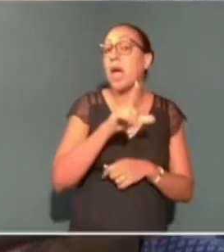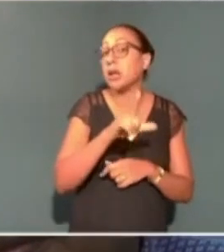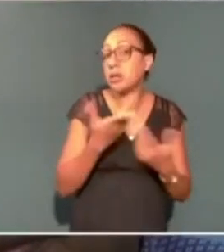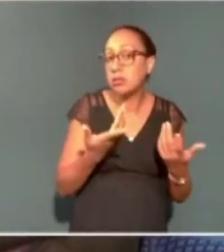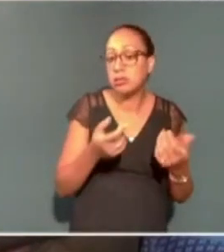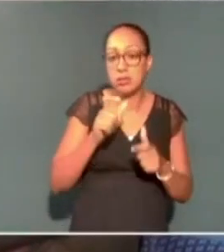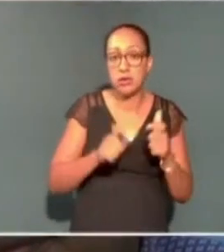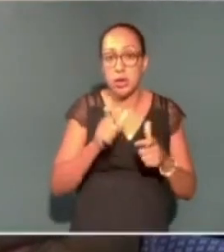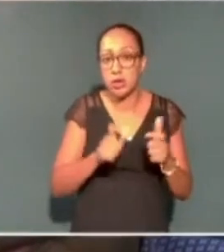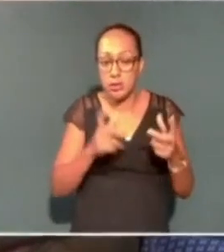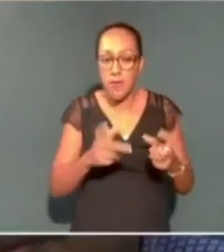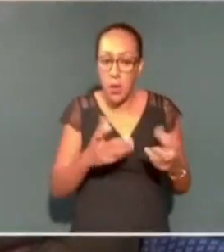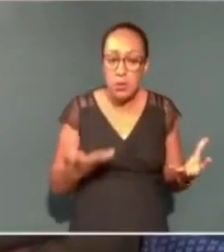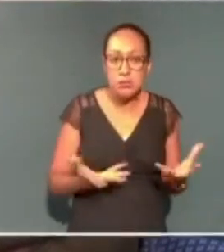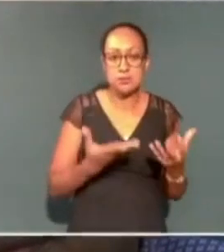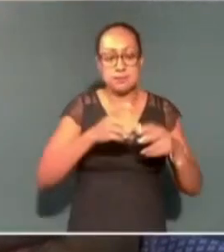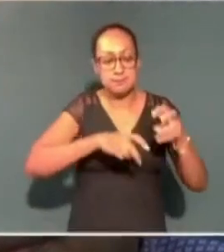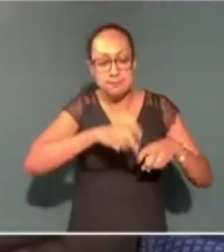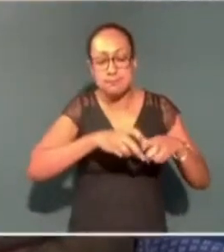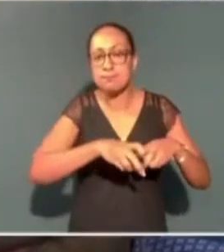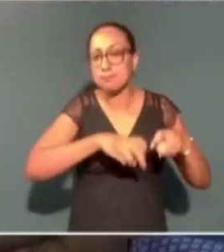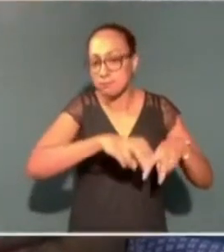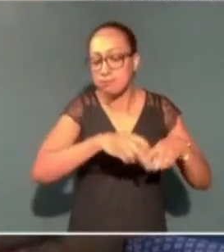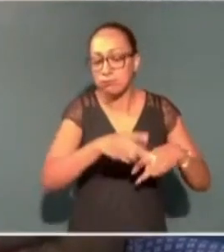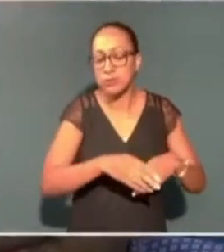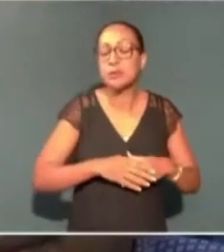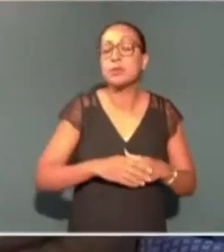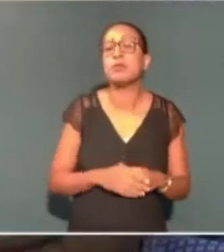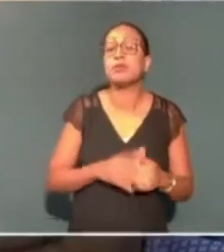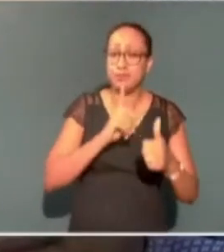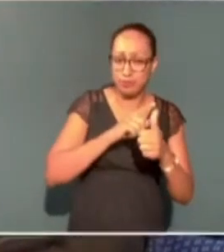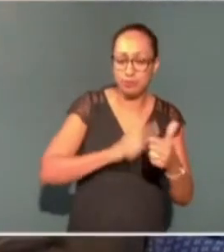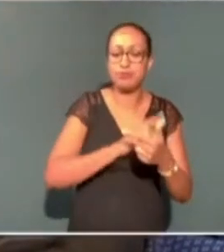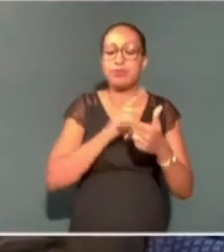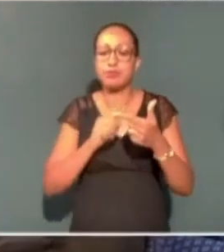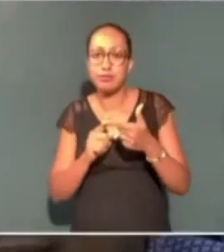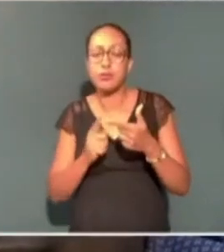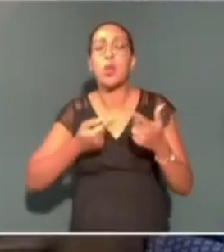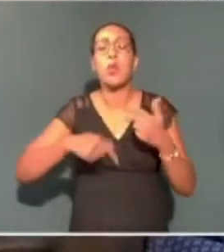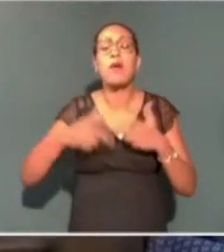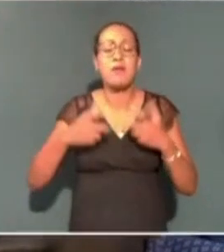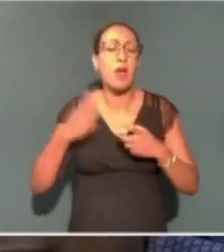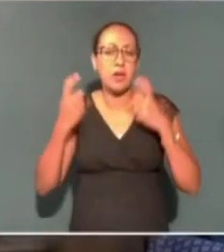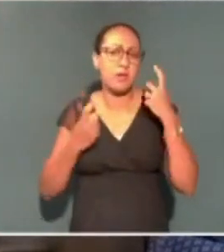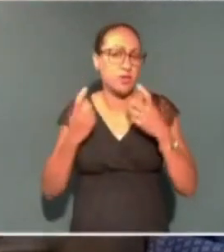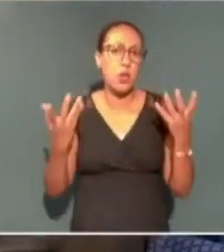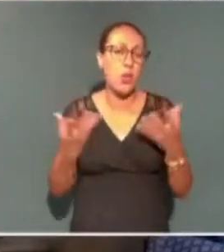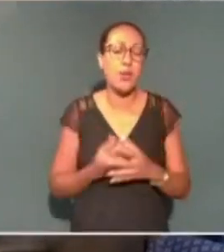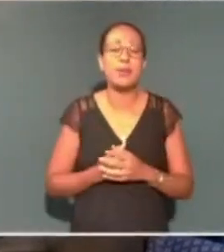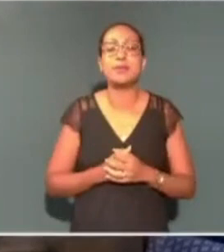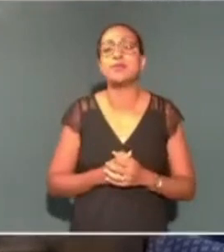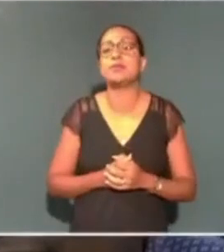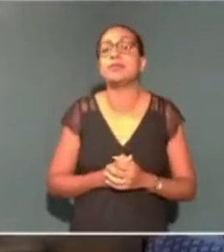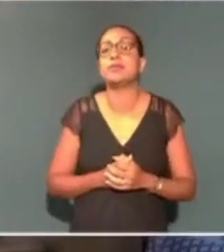quelqu'un qui veut faire l'agriculture. Et ce premier point. Il y a un deuxième point sur lequel nous avons souhaité une réflexion.